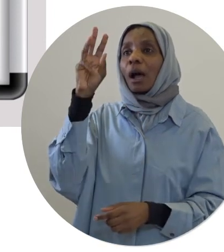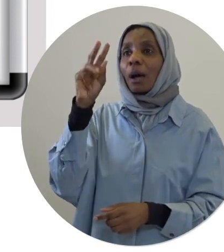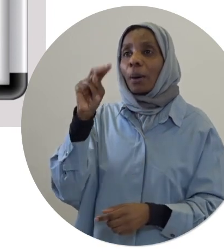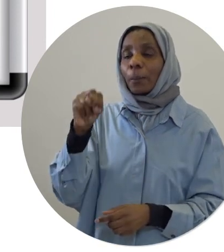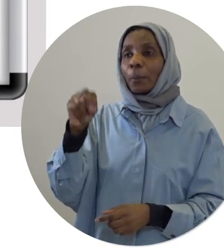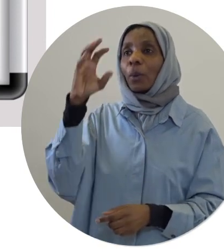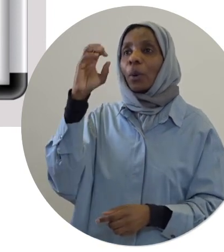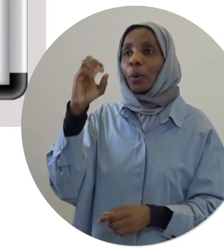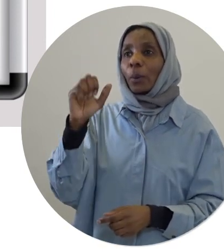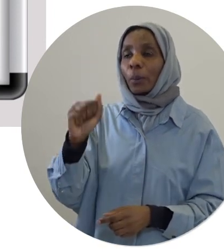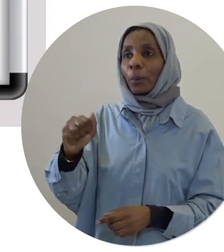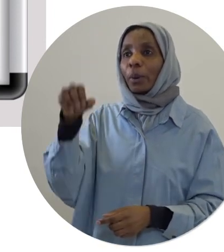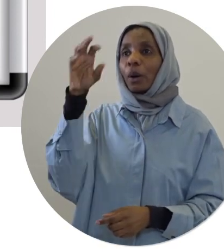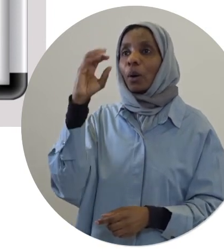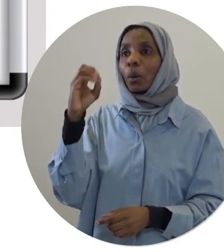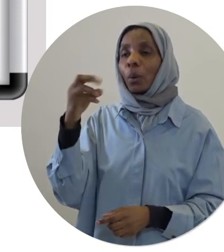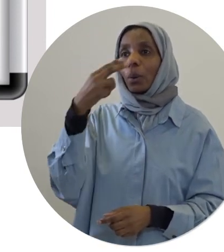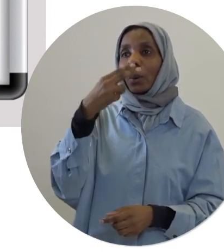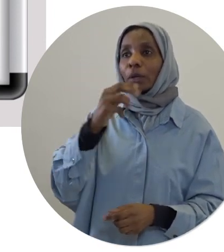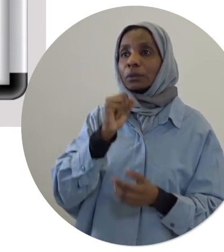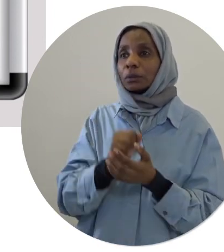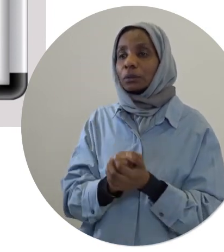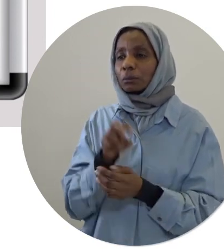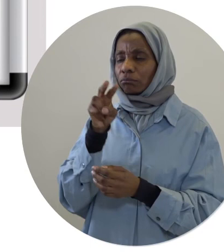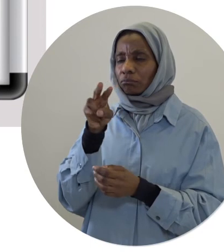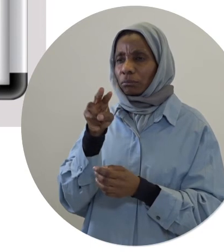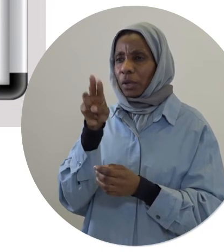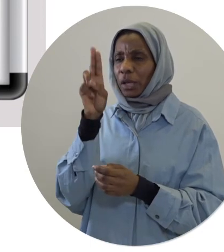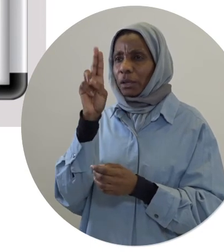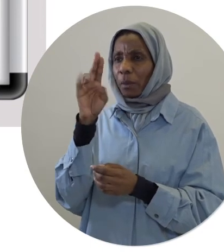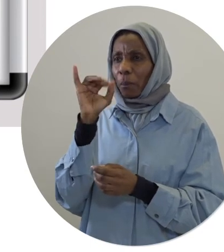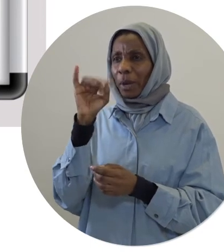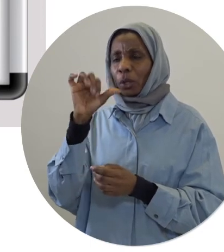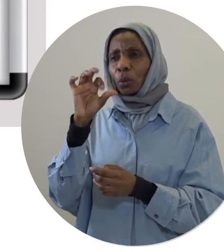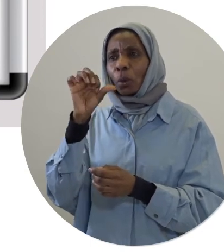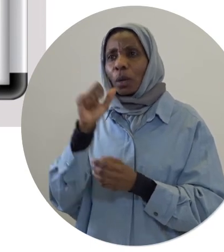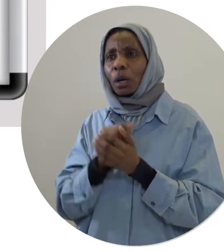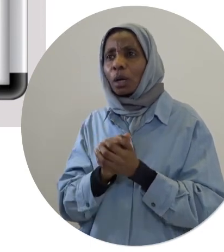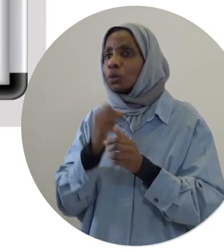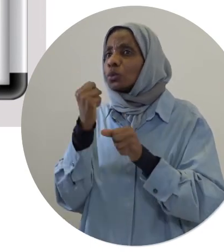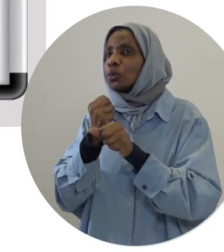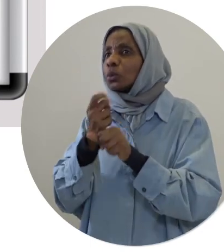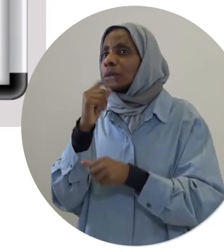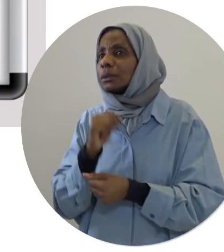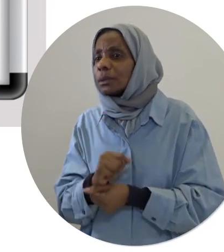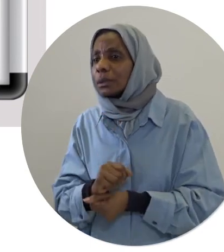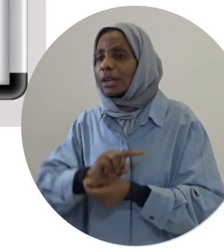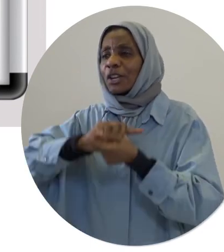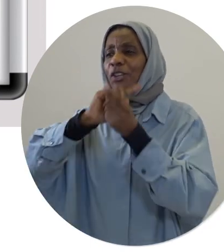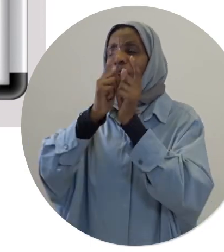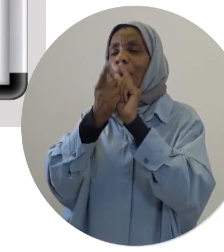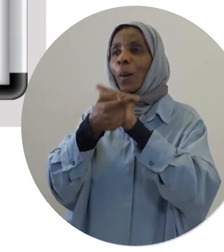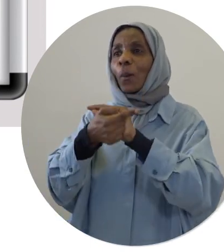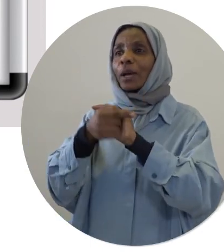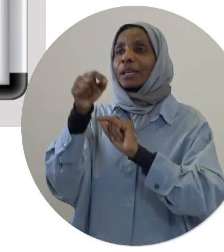ثم إضافة قطعة من فلز الصوديوم إلى الناتج يتكون. نفسر: عند تميؤ بروميد الإيثيل في وجود هيدروكسيد